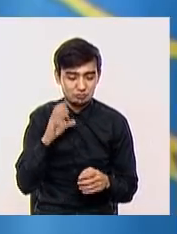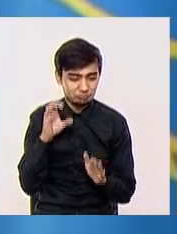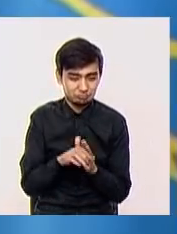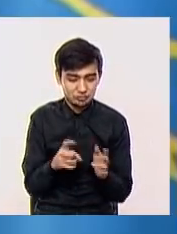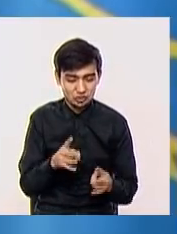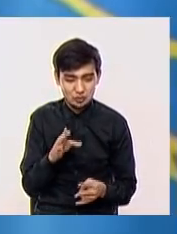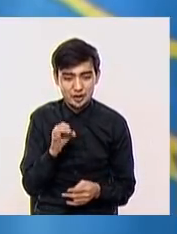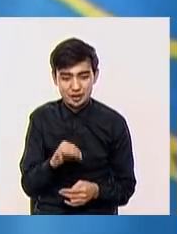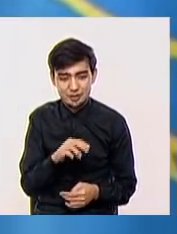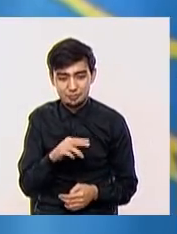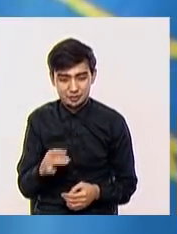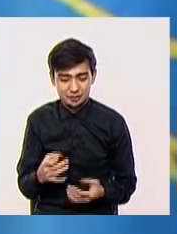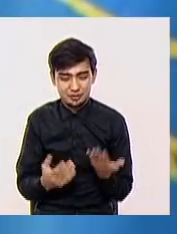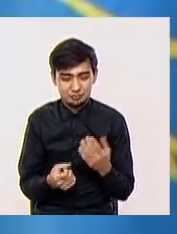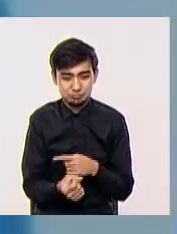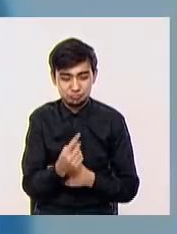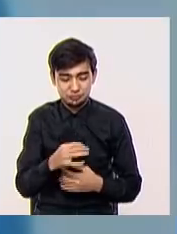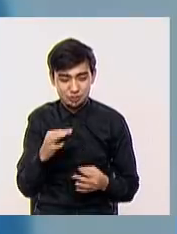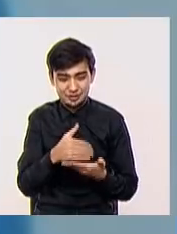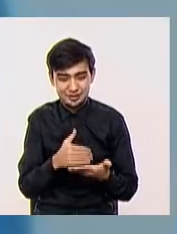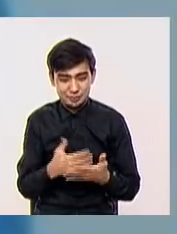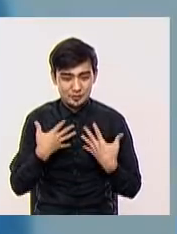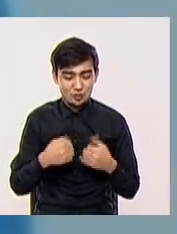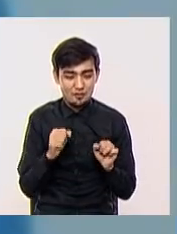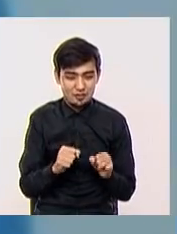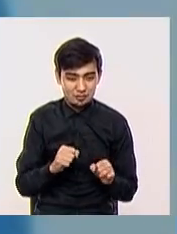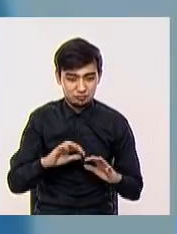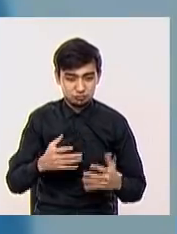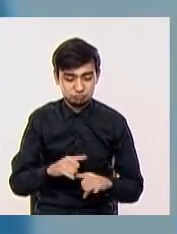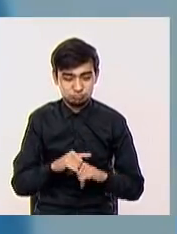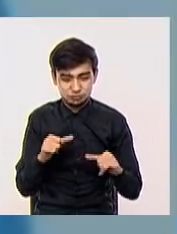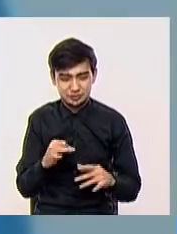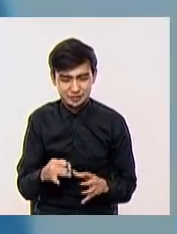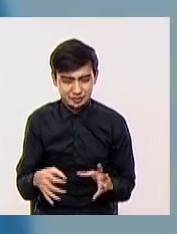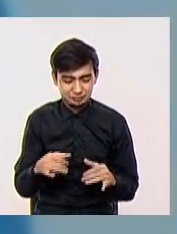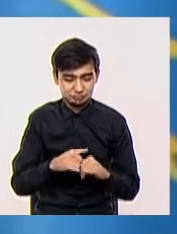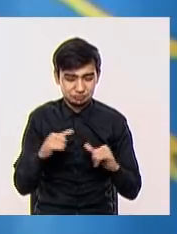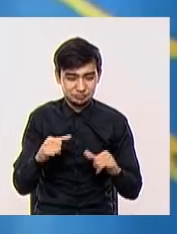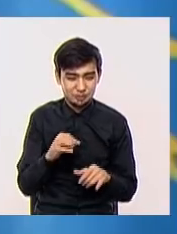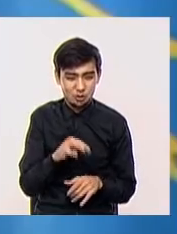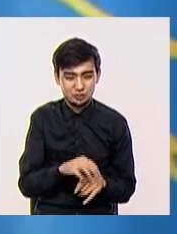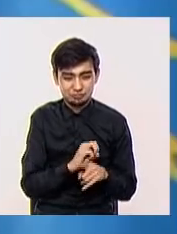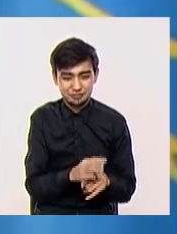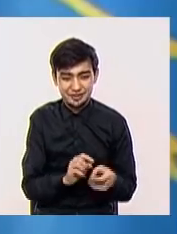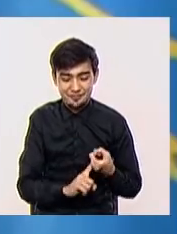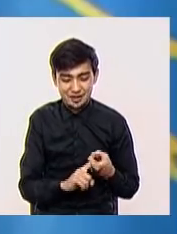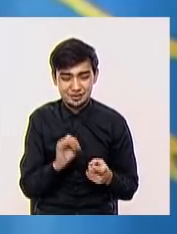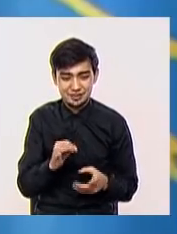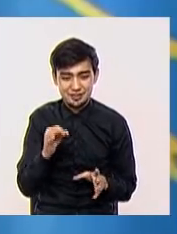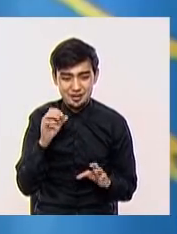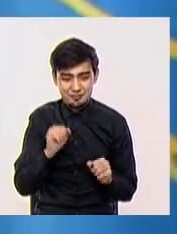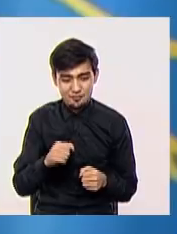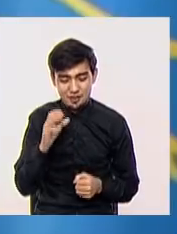При этом при появлении риска перегрева системы здравоохранения, повышения летальности от коронавирусной инфекции могут быть